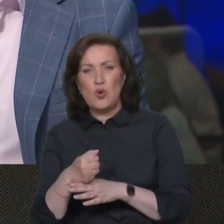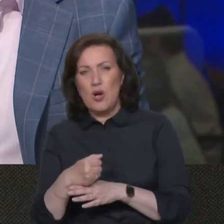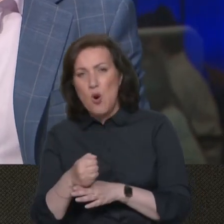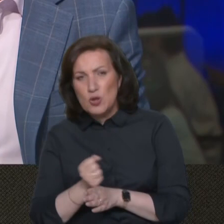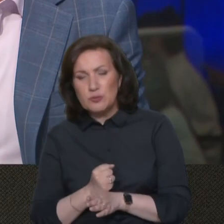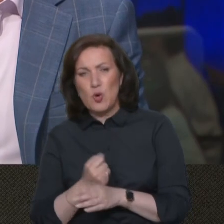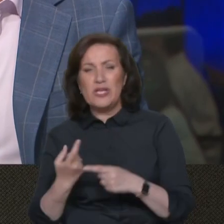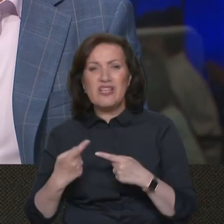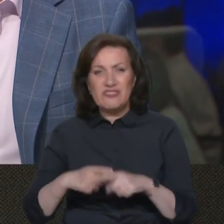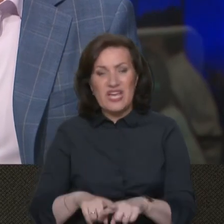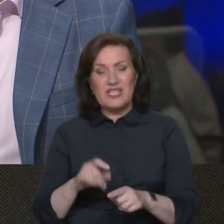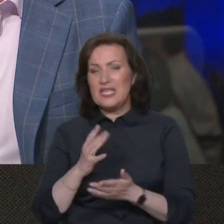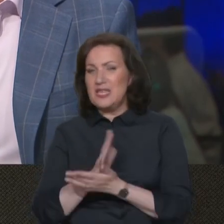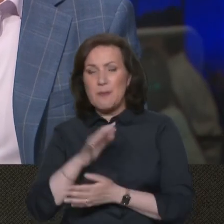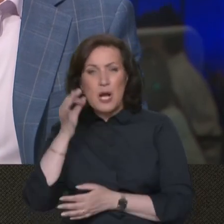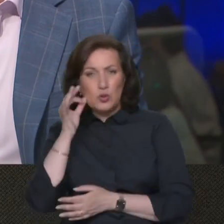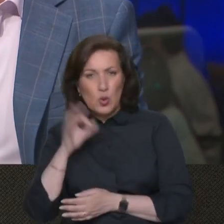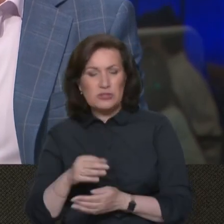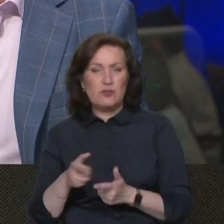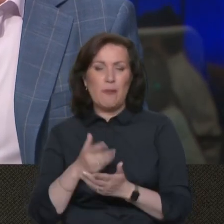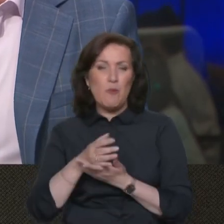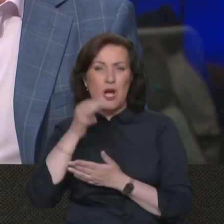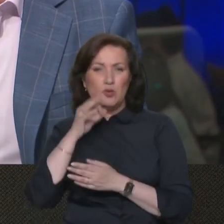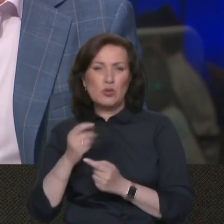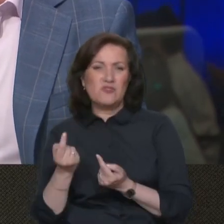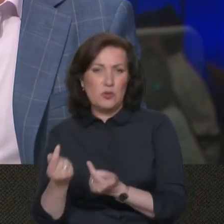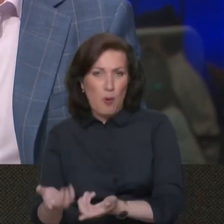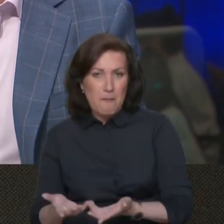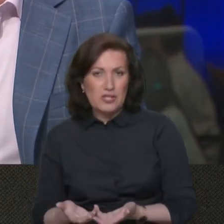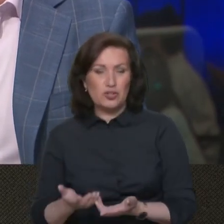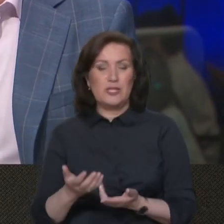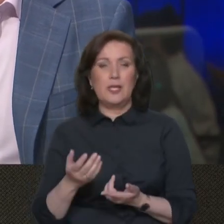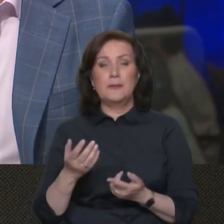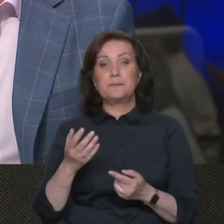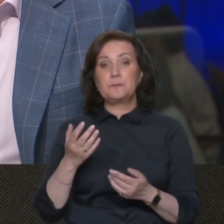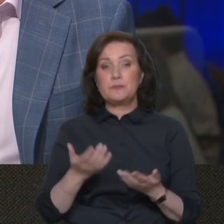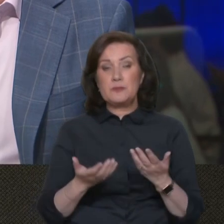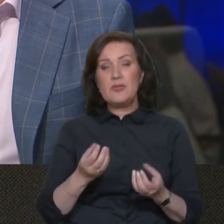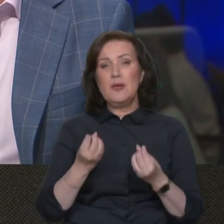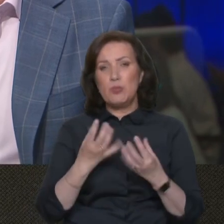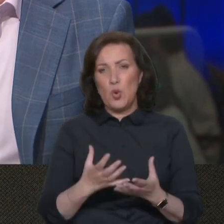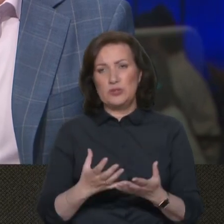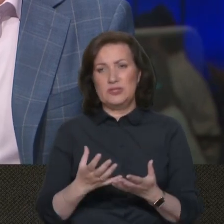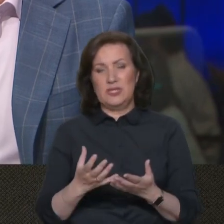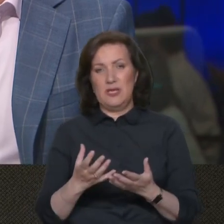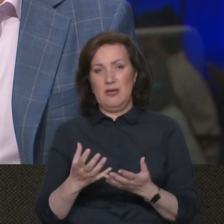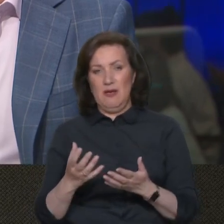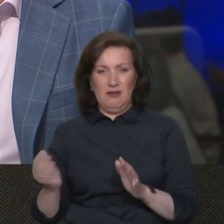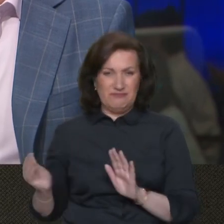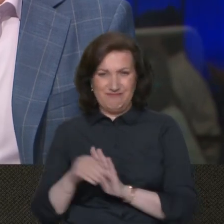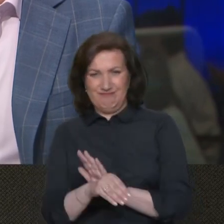які практично не мають бойового досвіду або мають дуже обмежений бойовий досвід, якими просто затикаються діри